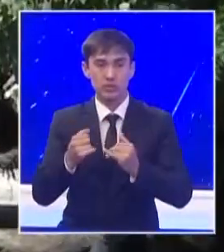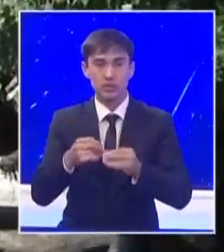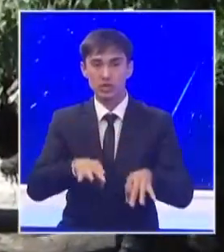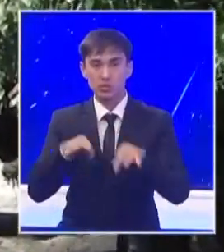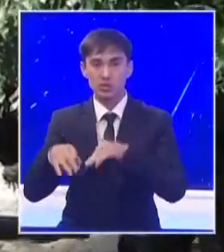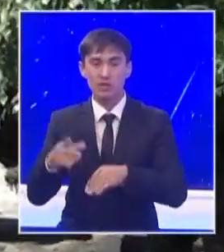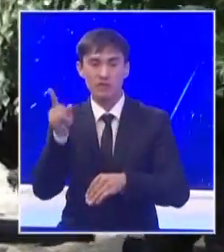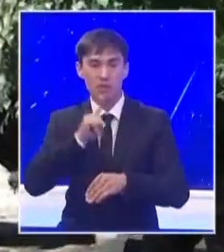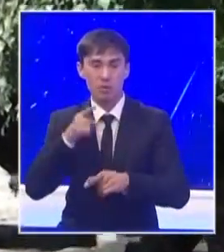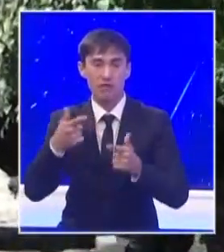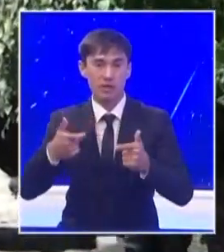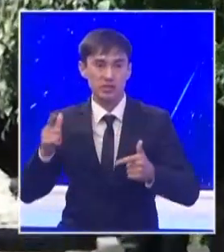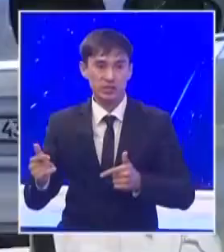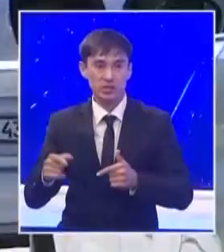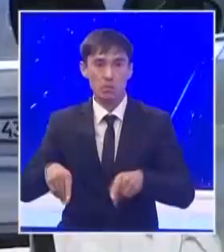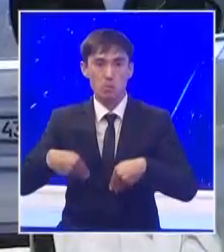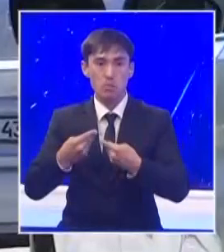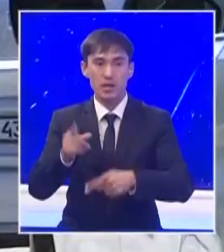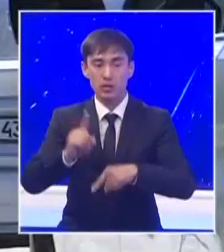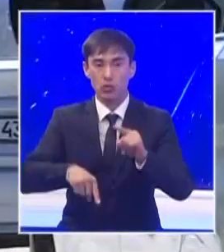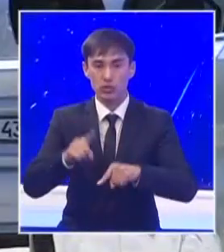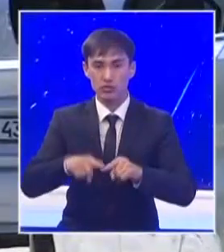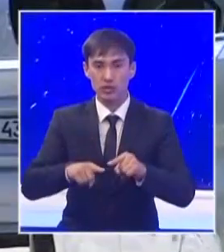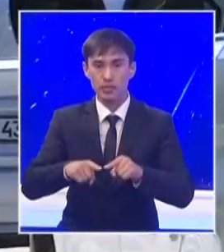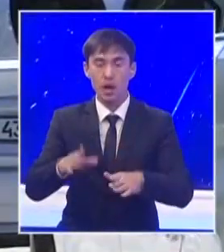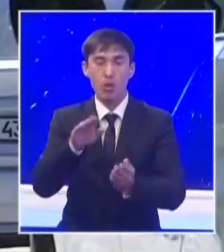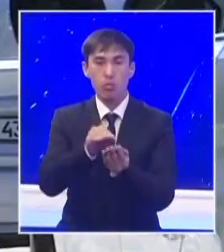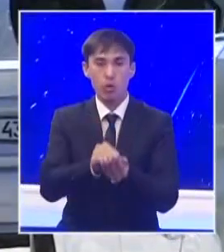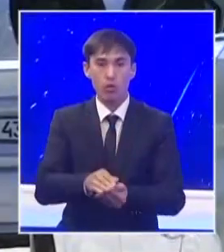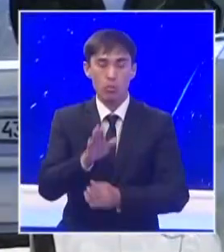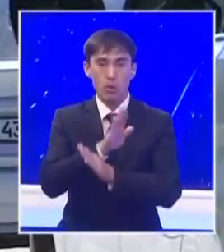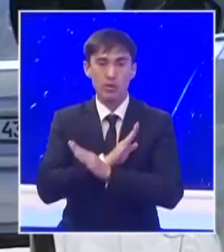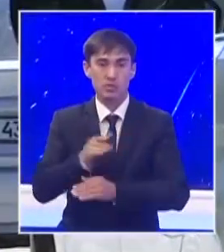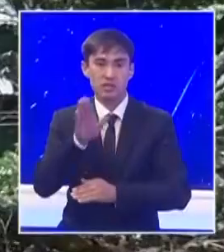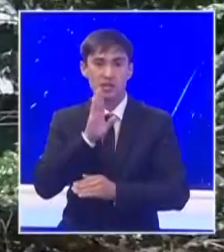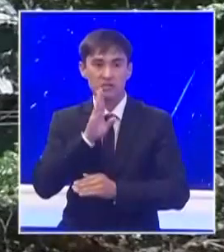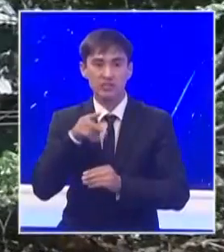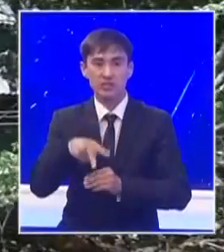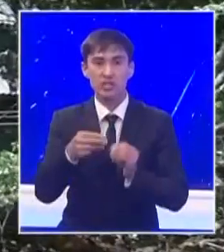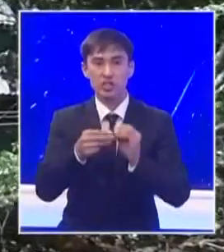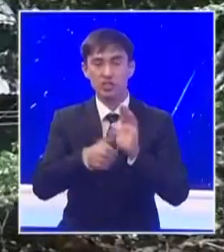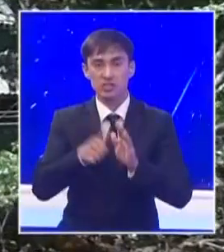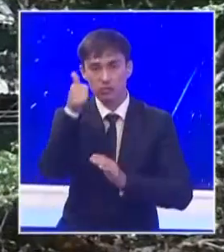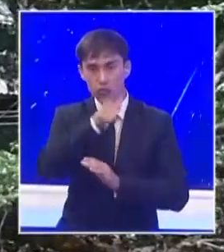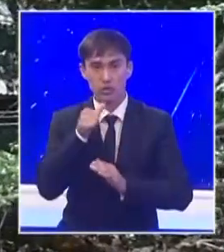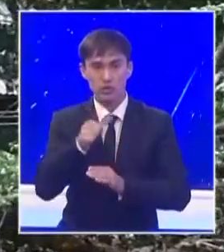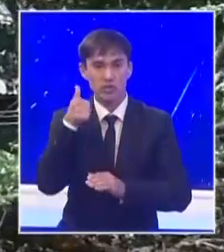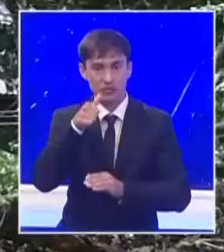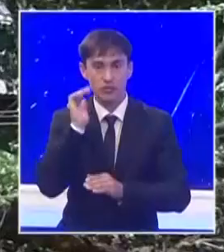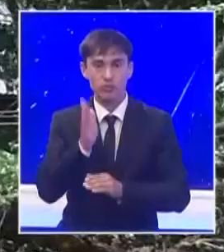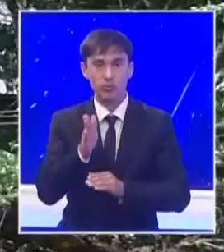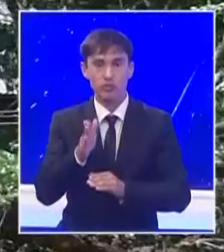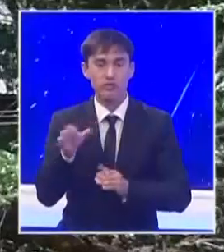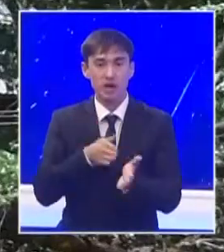разместили в гостинице. Некоторые были переданы родственникам. Похороны погибшей девочки 2016 года рождения пройдут завтра.